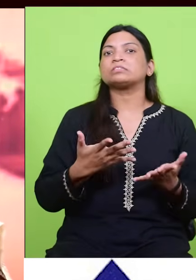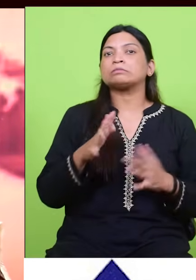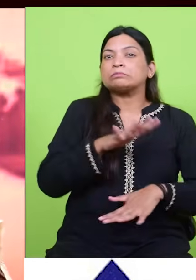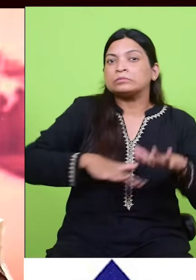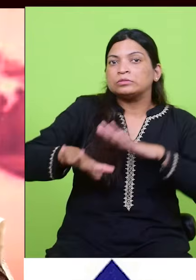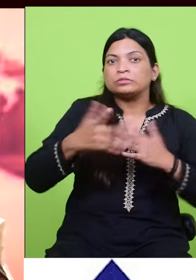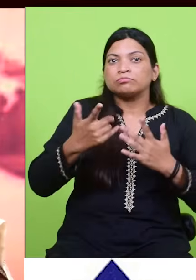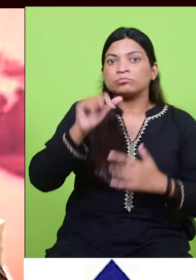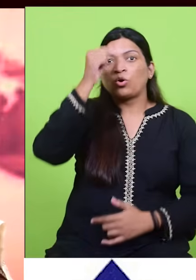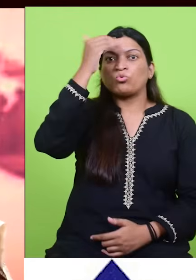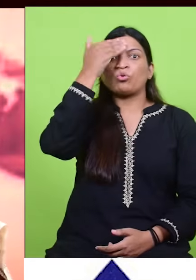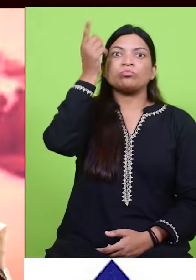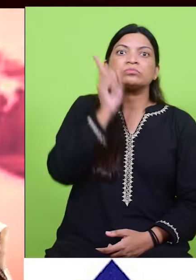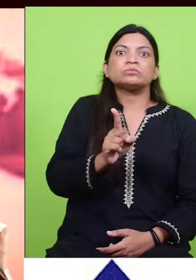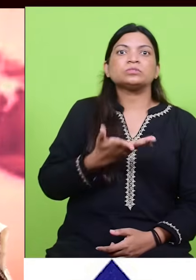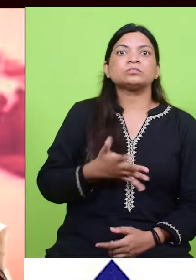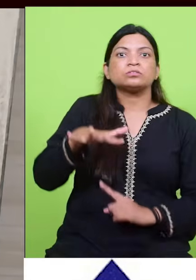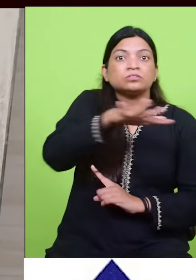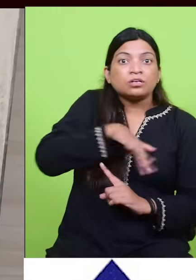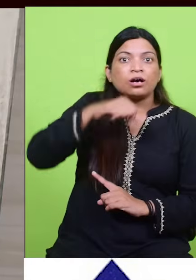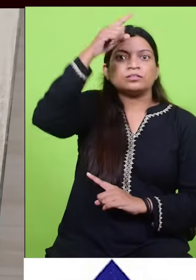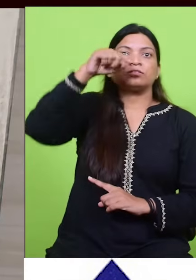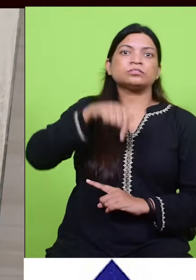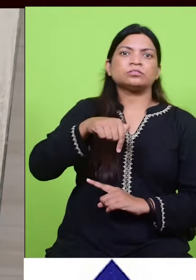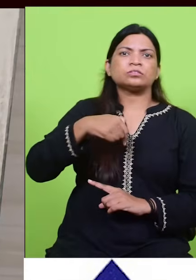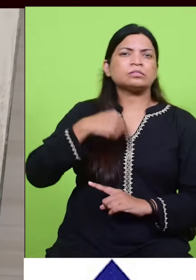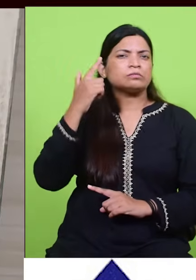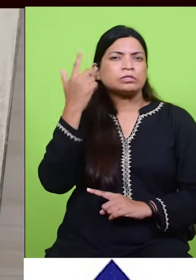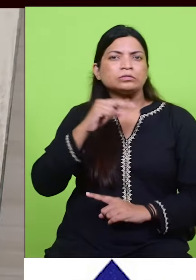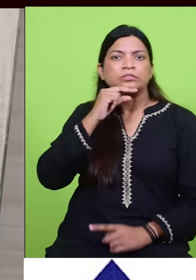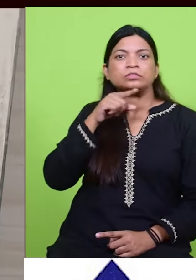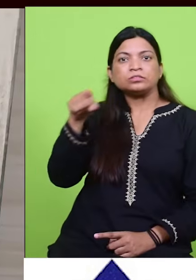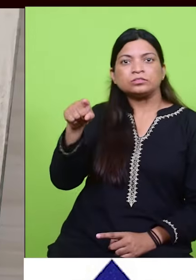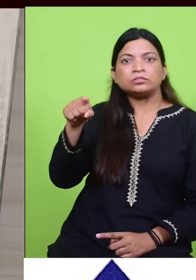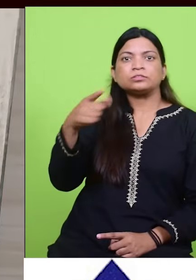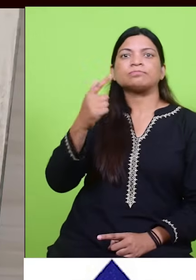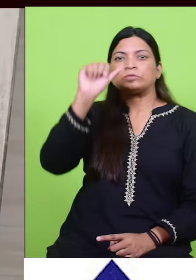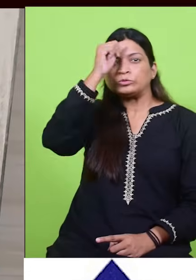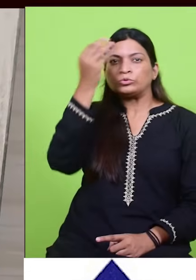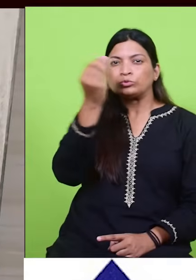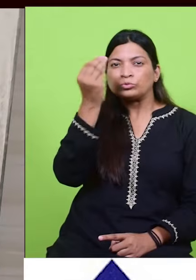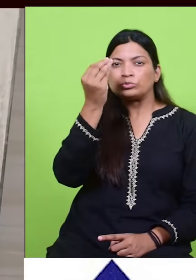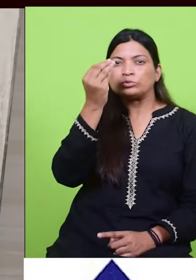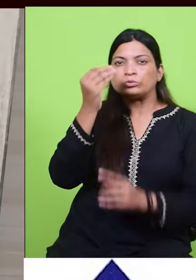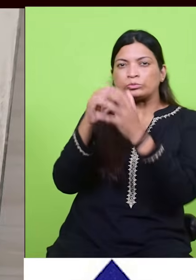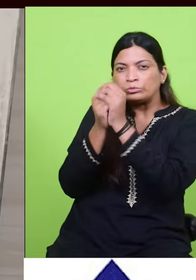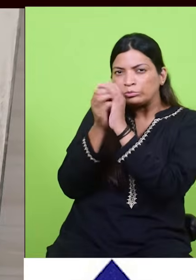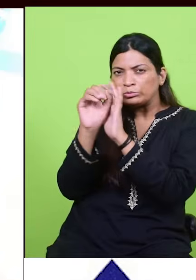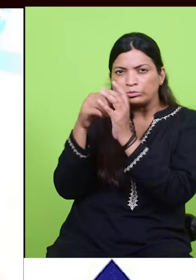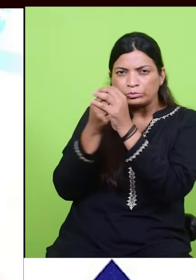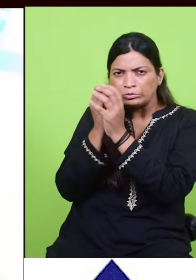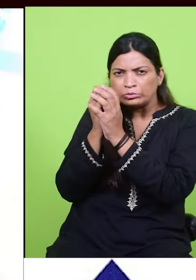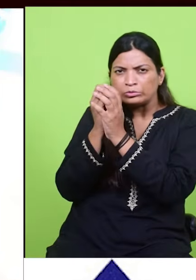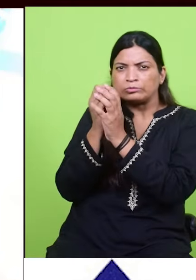करना था, तो हिंदी भी आना ज़रूरी था उस वक्त। तो गुरदीप को हिंदी की भी बुक्स, हिंदी का ज्ञान देना शुरू करा संकेतों